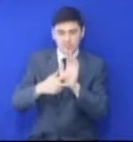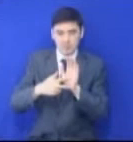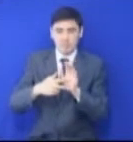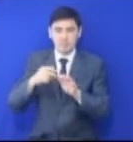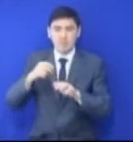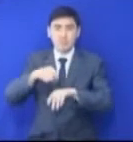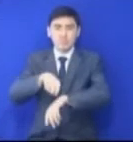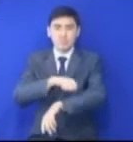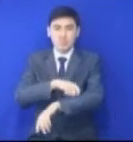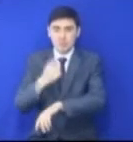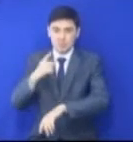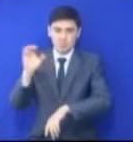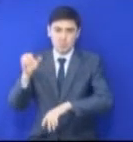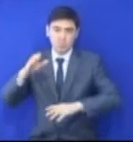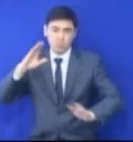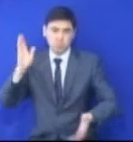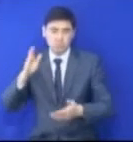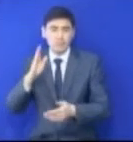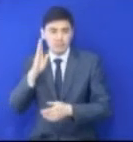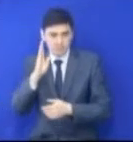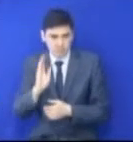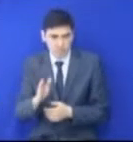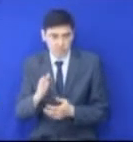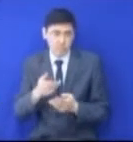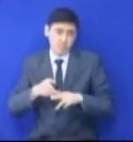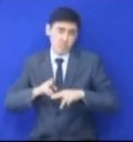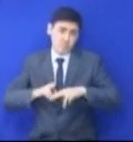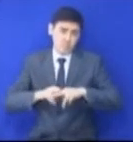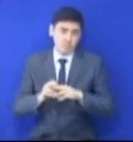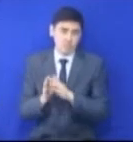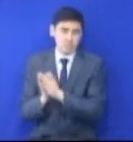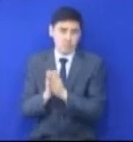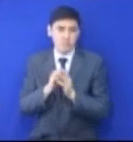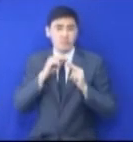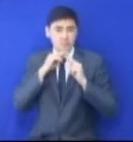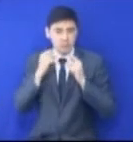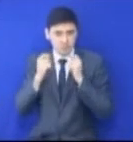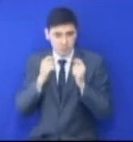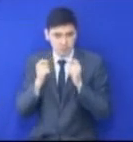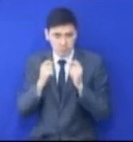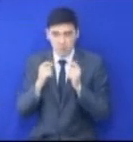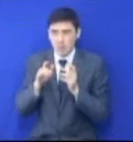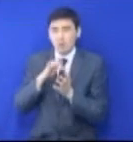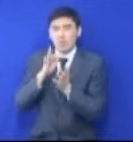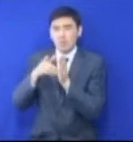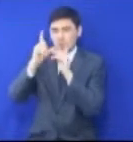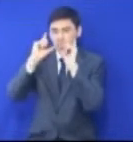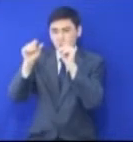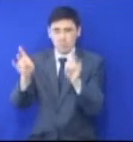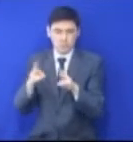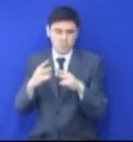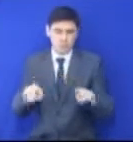по ЧС просит горожан и гостей города соблюдать меры безопасности в этот период и по возможности не выезжать за пределы